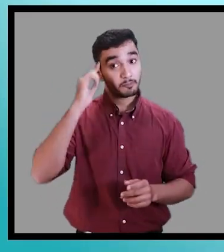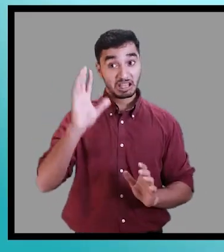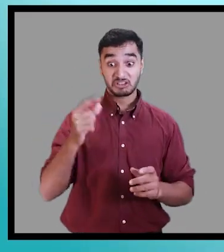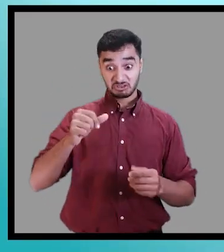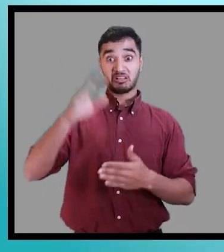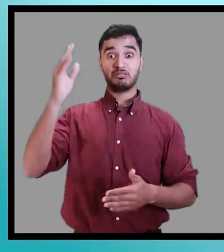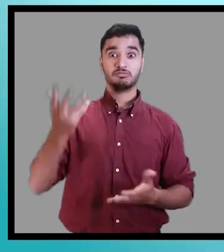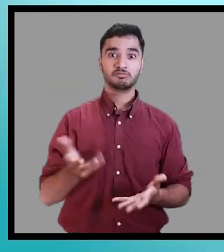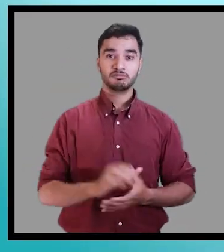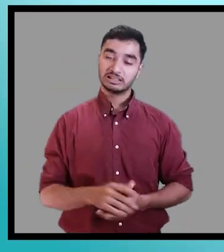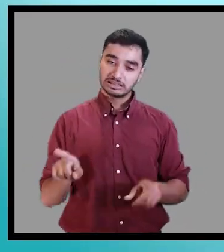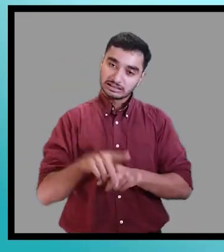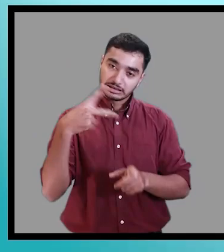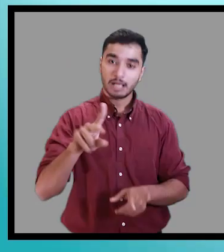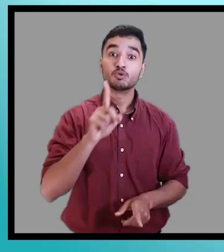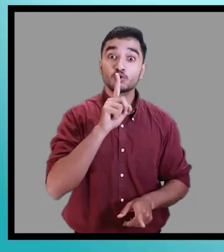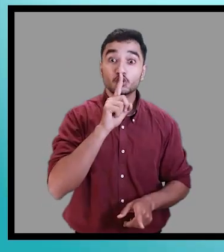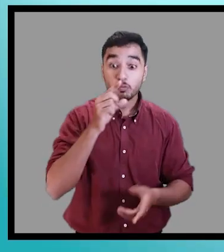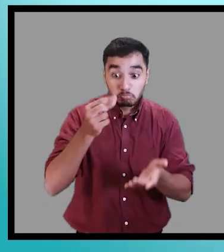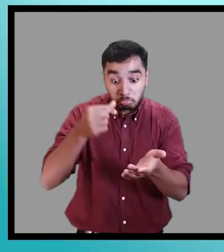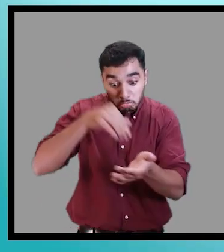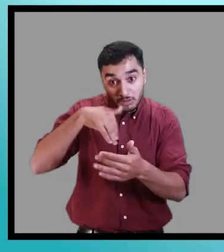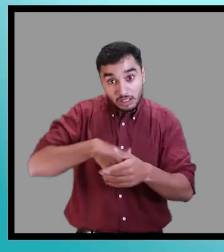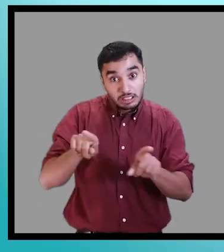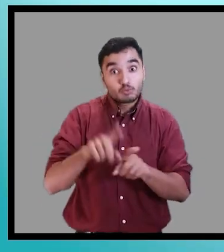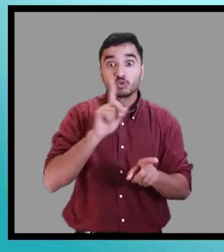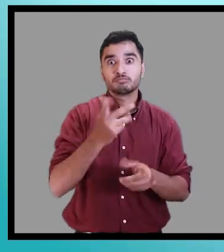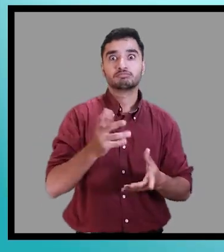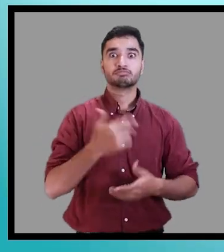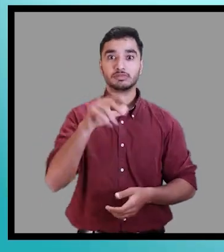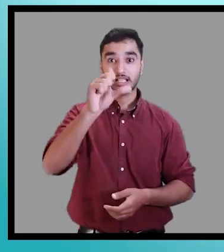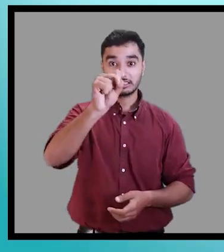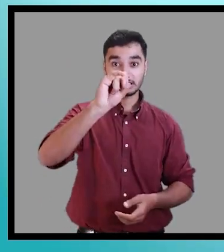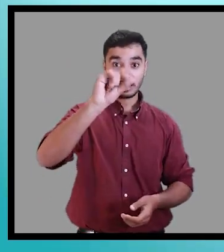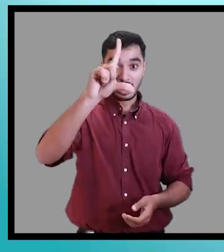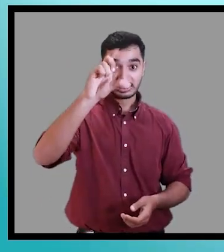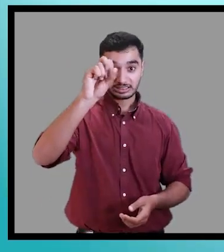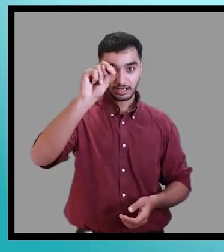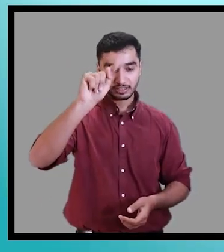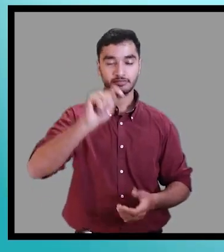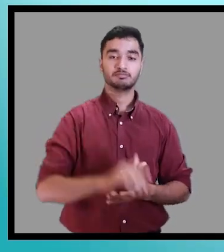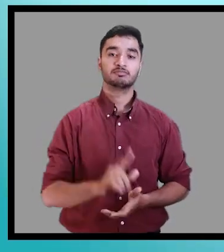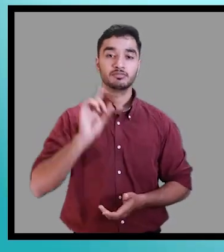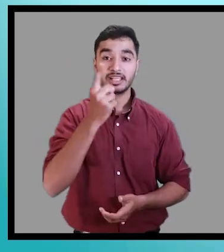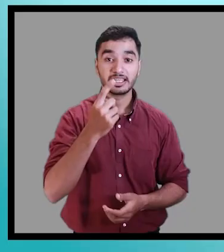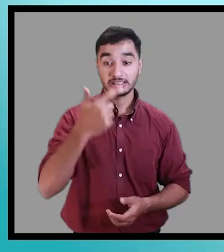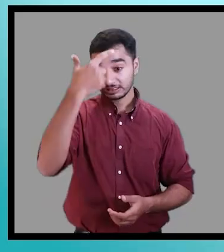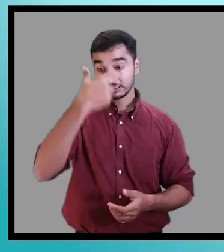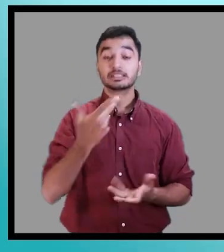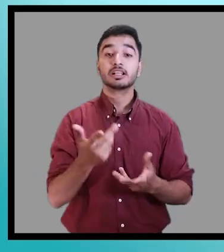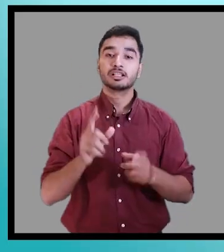का एहसास हो, इसीलिए इसको साइलेंट डिजीज, साइलेंट किलर कहा जाता है। बढ़ी हुई शुगर को पकड़ने का सिर्फ एक ही तरीका है और वो